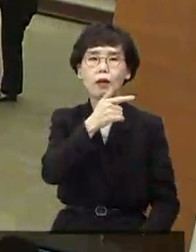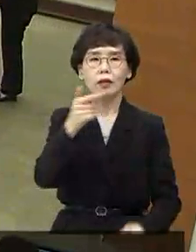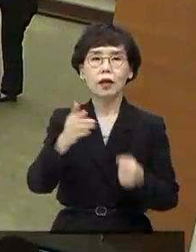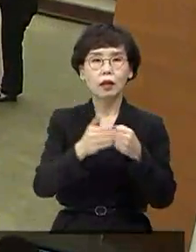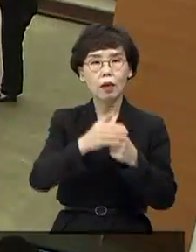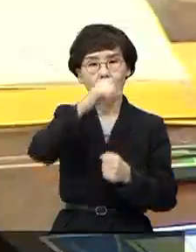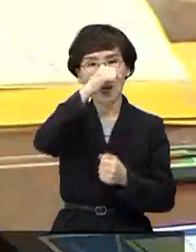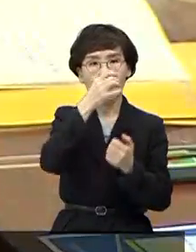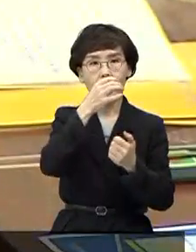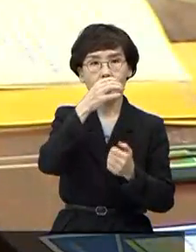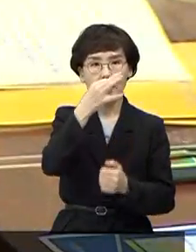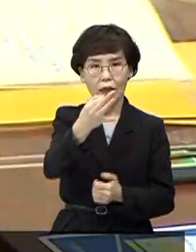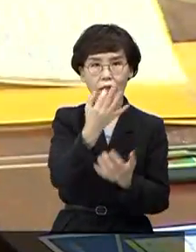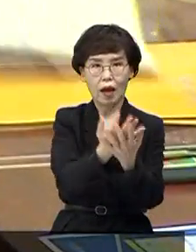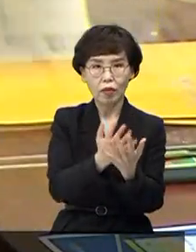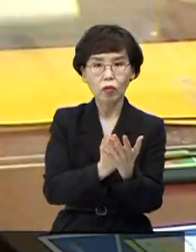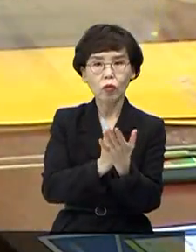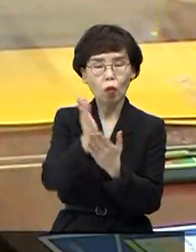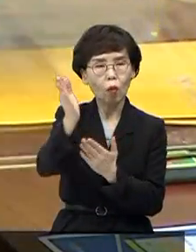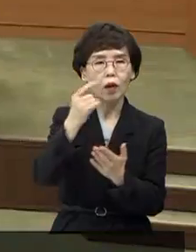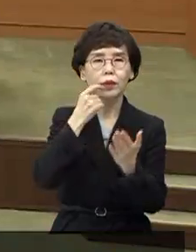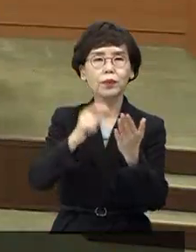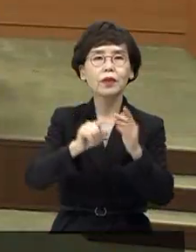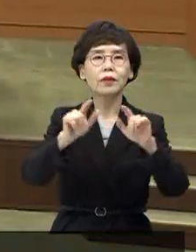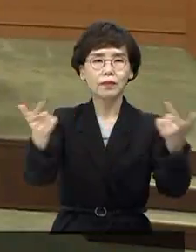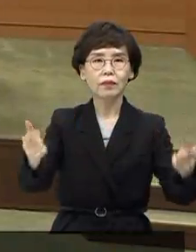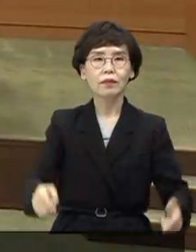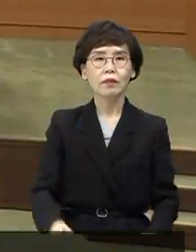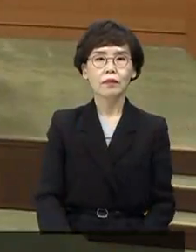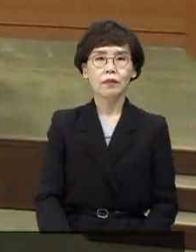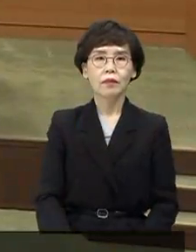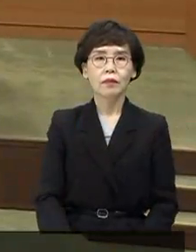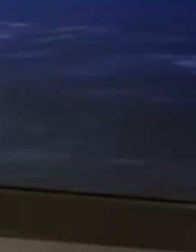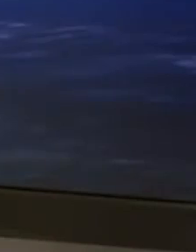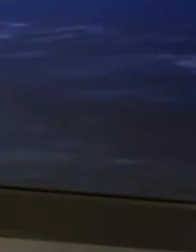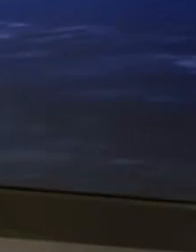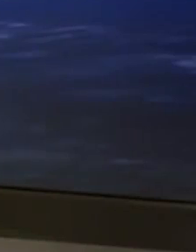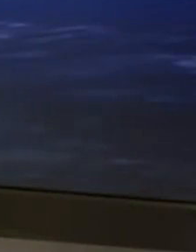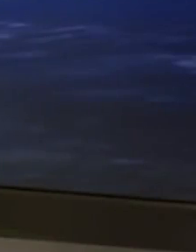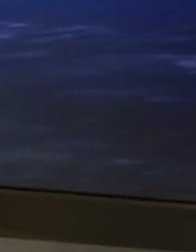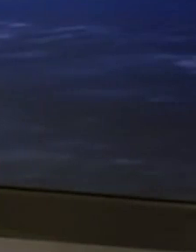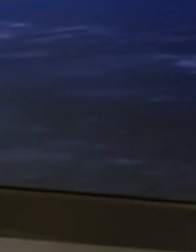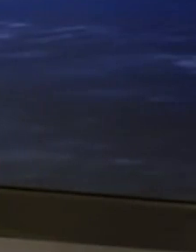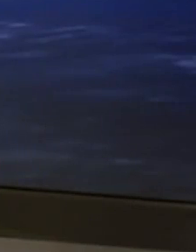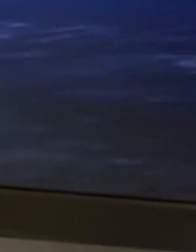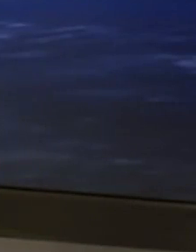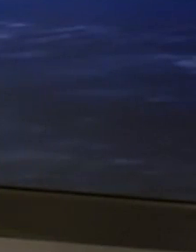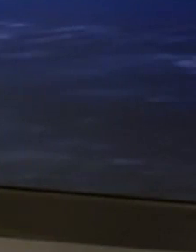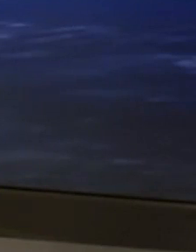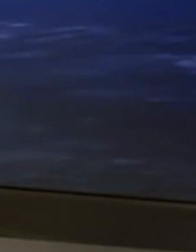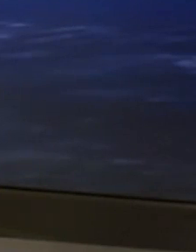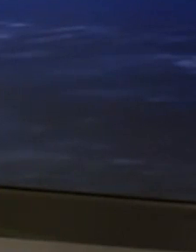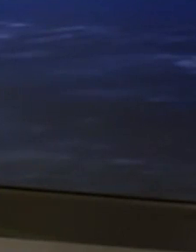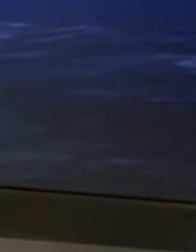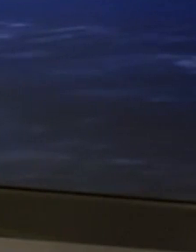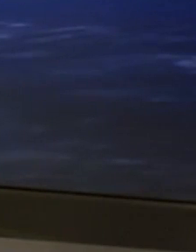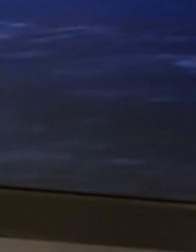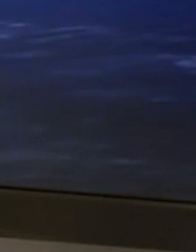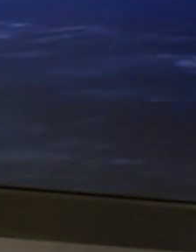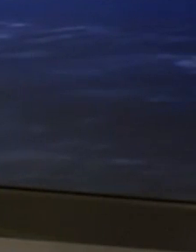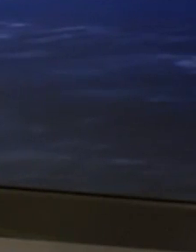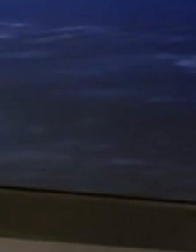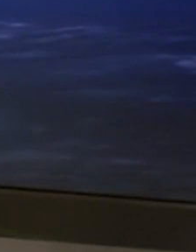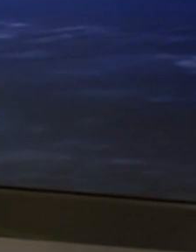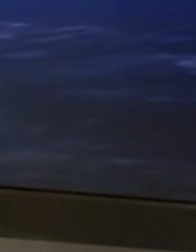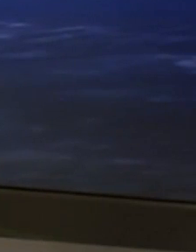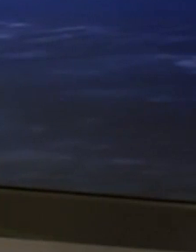예산안 통과에 난항이 예상됩니다. SBS 한소희입니다. 안녕하십니까. 편사옥입니다. 더 많은 뉴스와 라이브 이벤트를